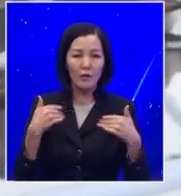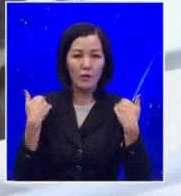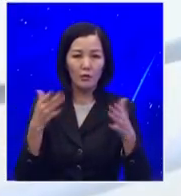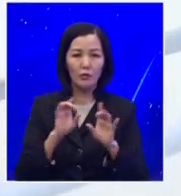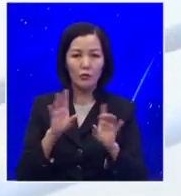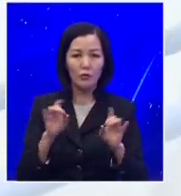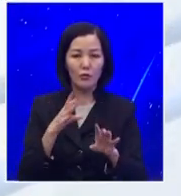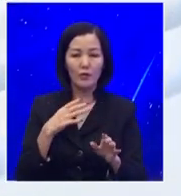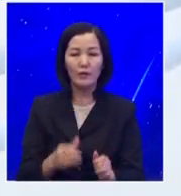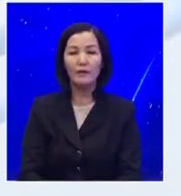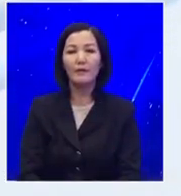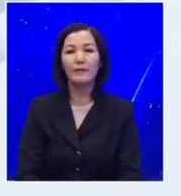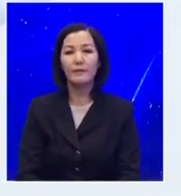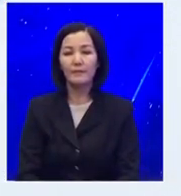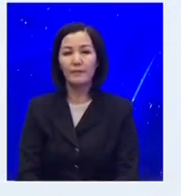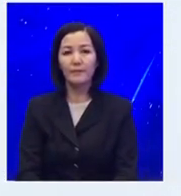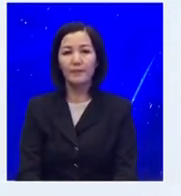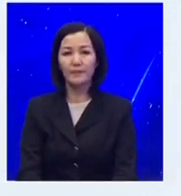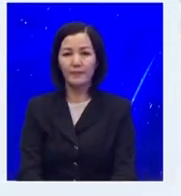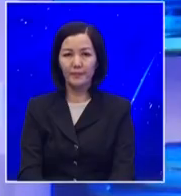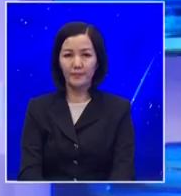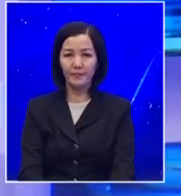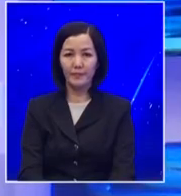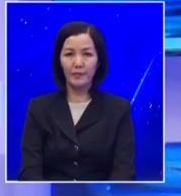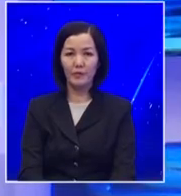Олан Серікбайұлы, Жетісу телеарнасы.